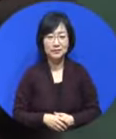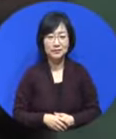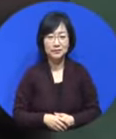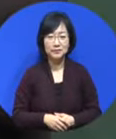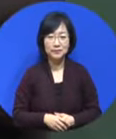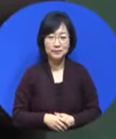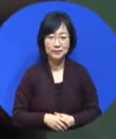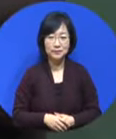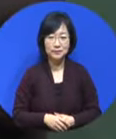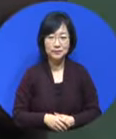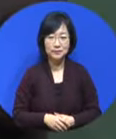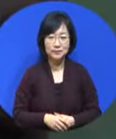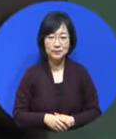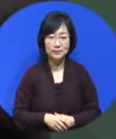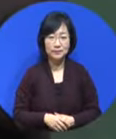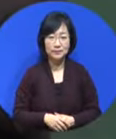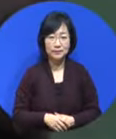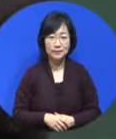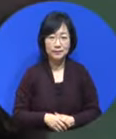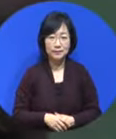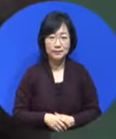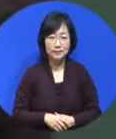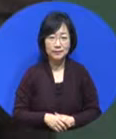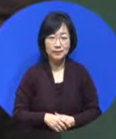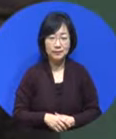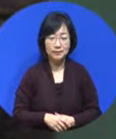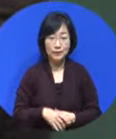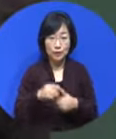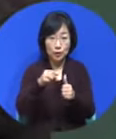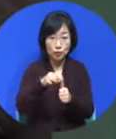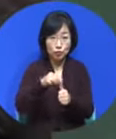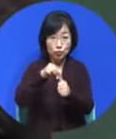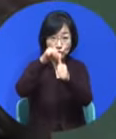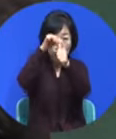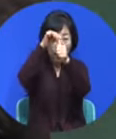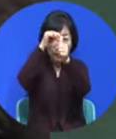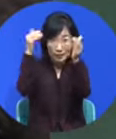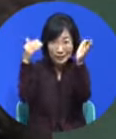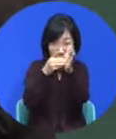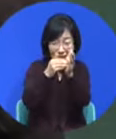는 구원받은 사람만 이해하는 말씀이기도